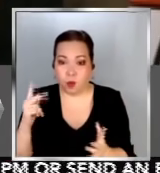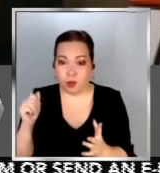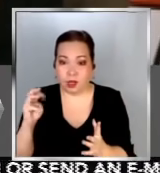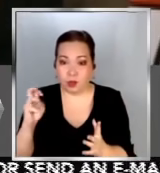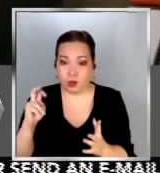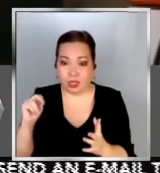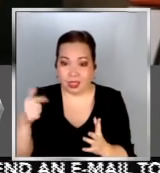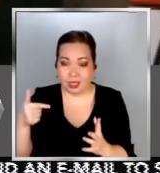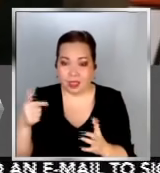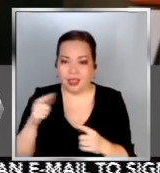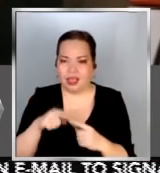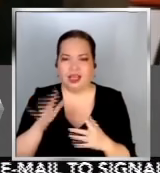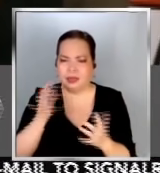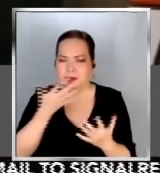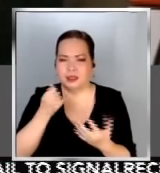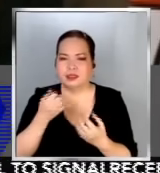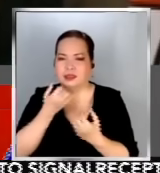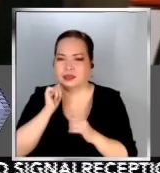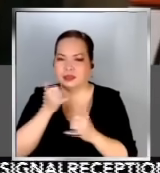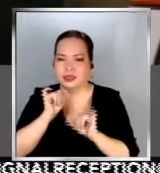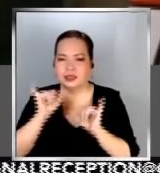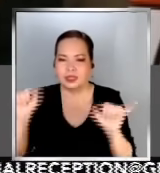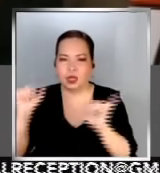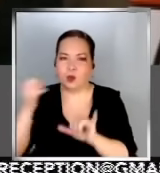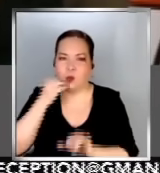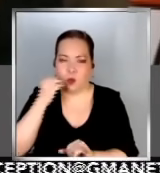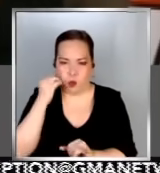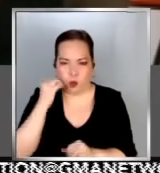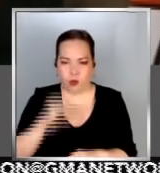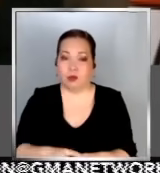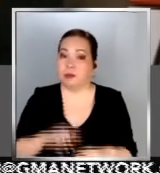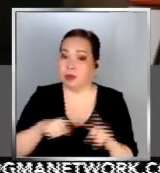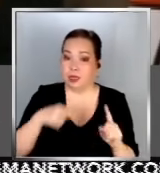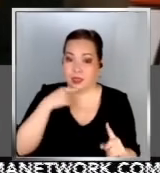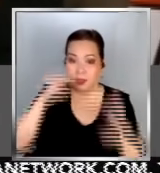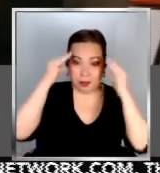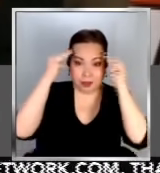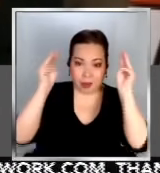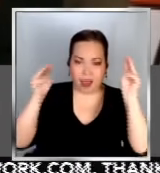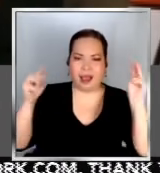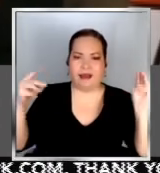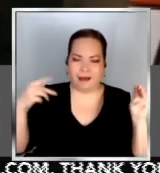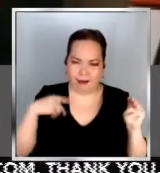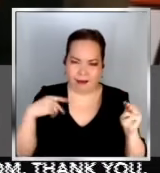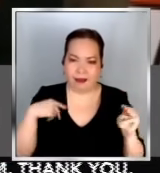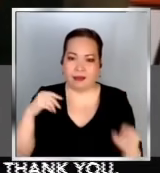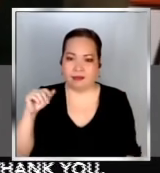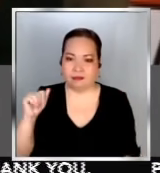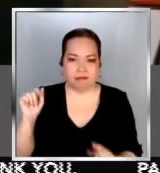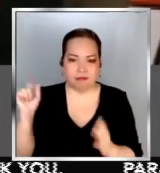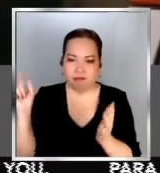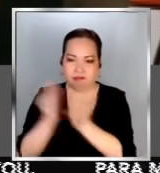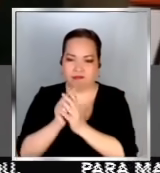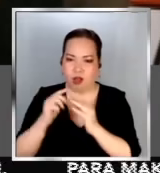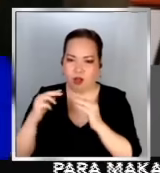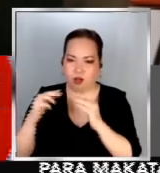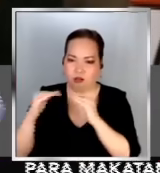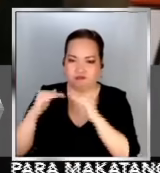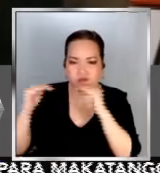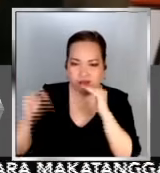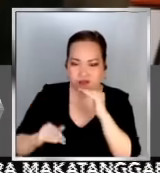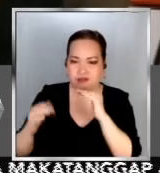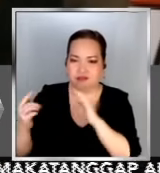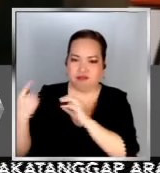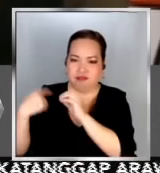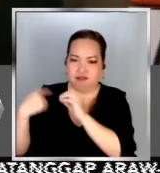Meron po tayong tinatawag na anti-discrimination ordinance. This is something we are ready to pursue. Kung patuloy pa